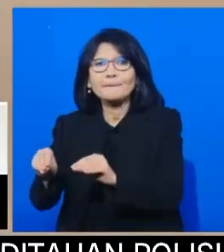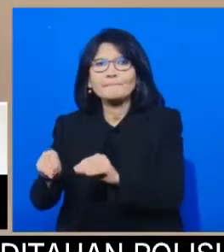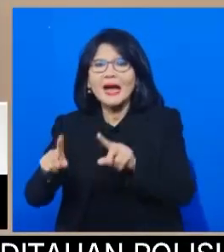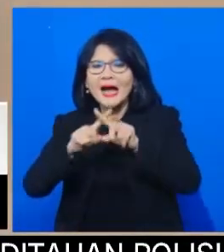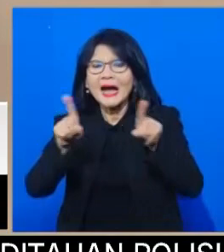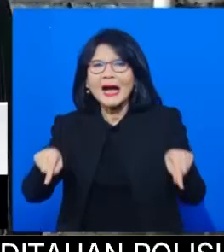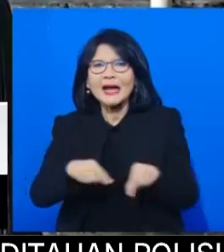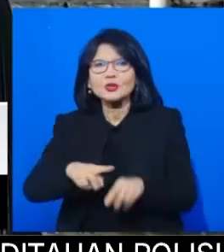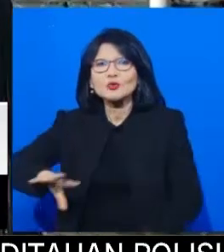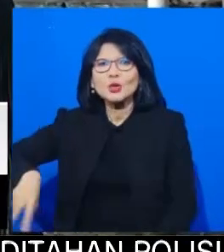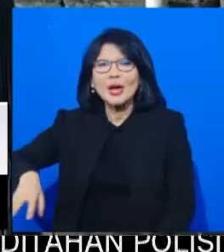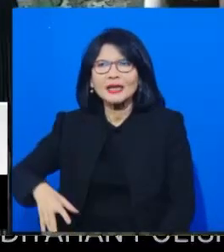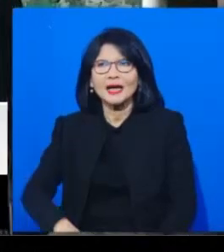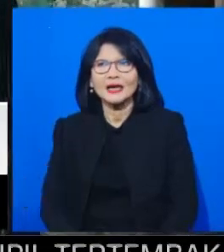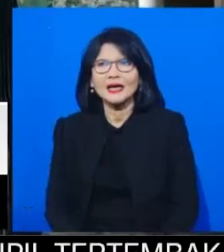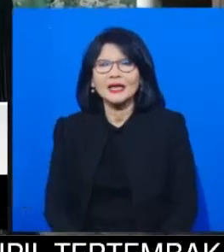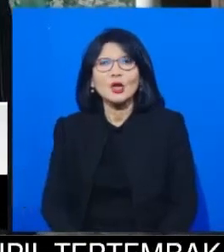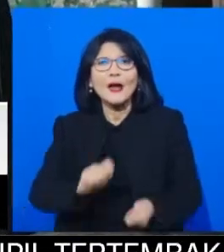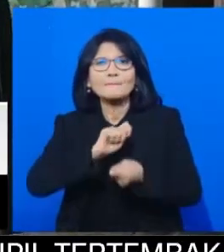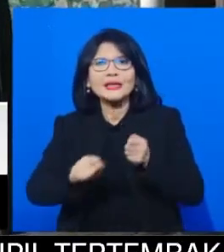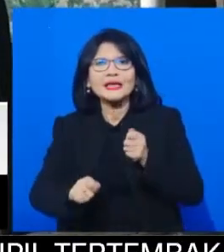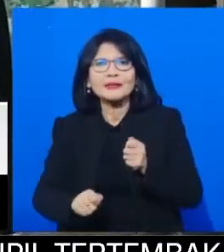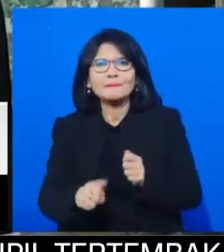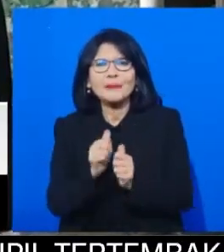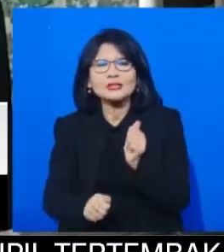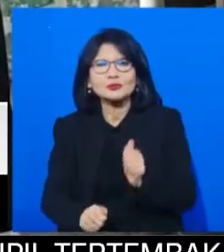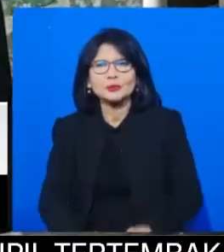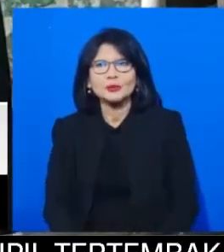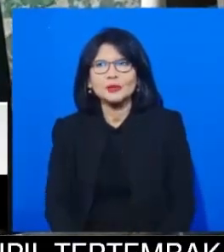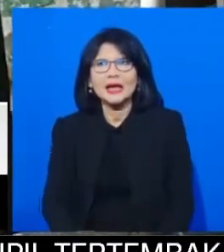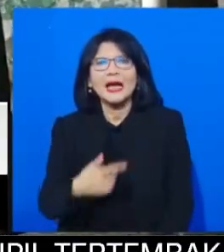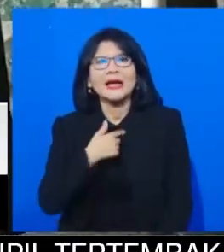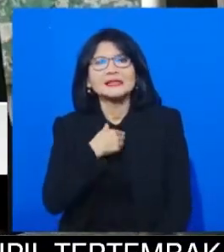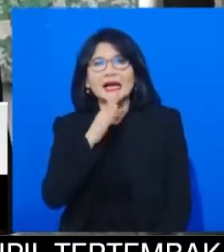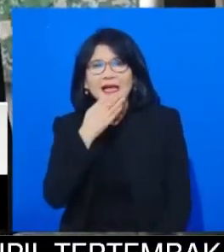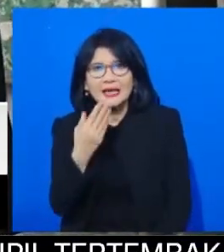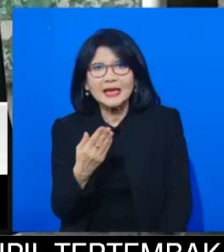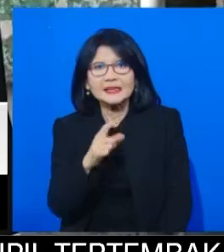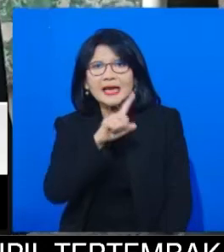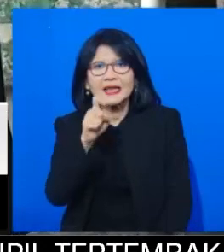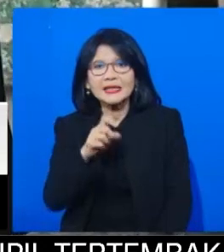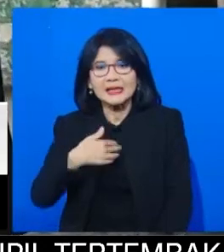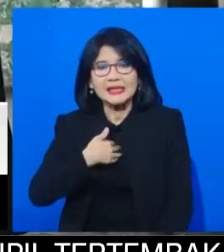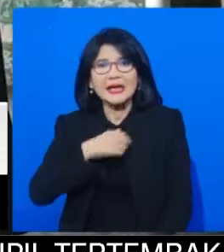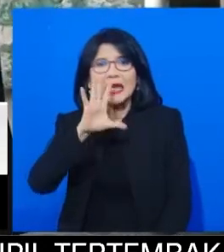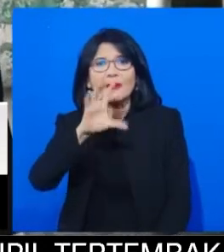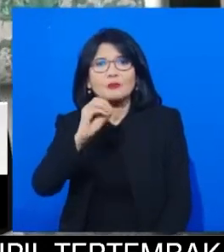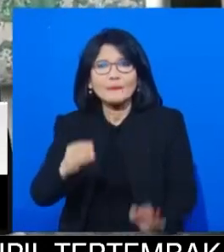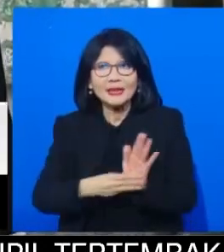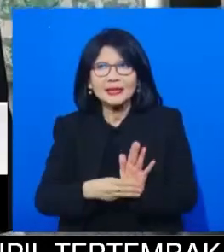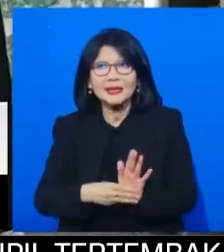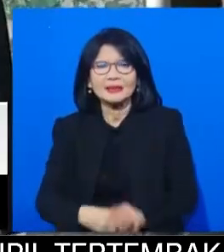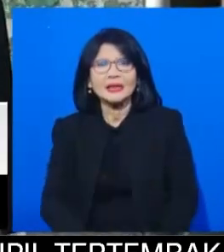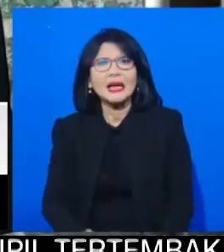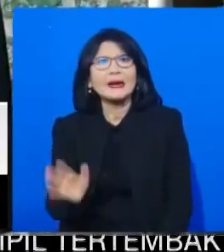rumah. Pada saat kemarin kita 59 meter, kita tanya warga setempat, tapi mereka tidak ada yang